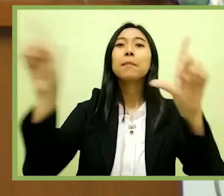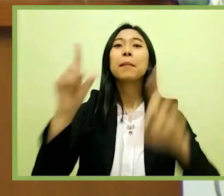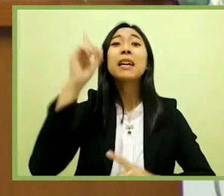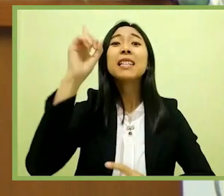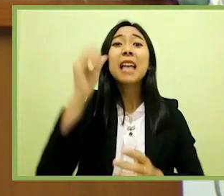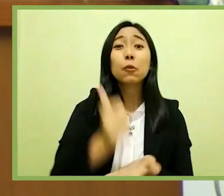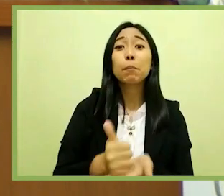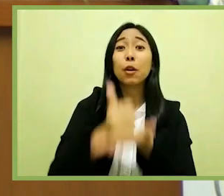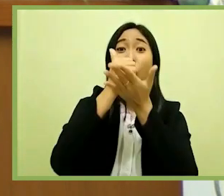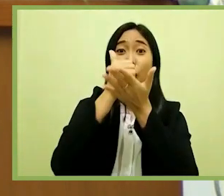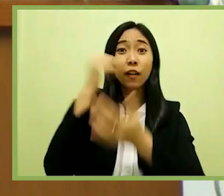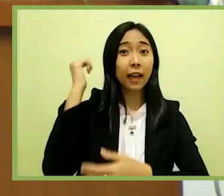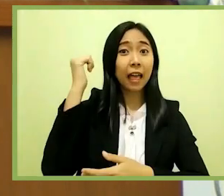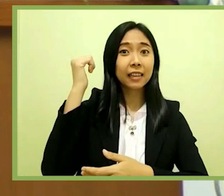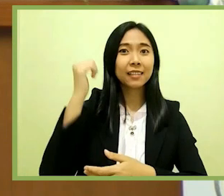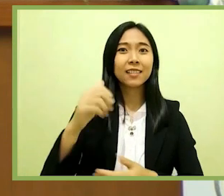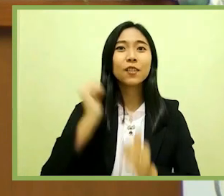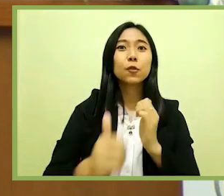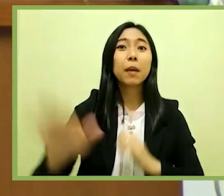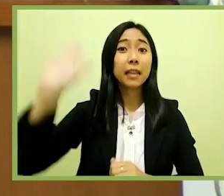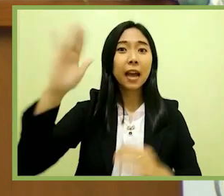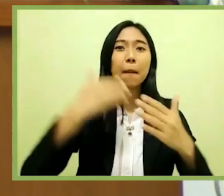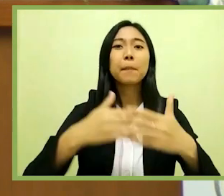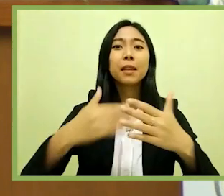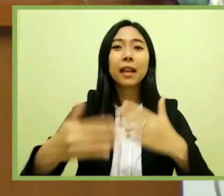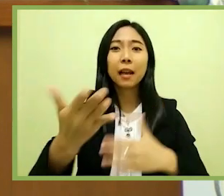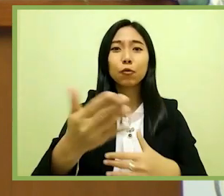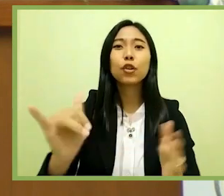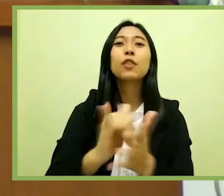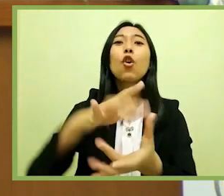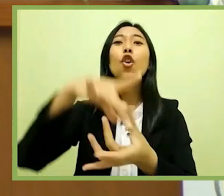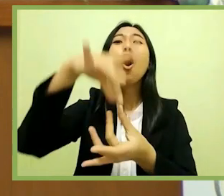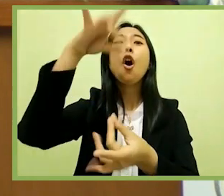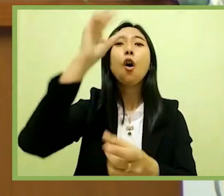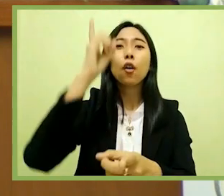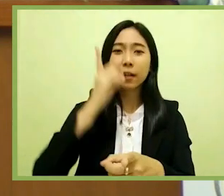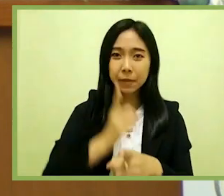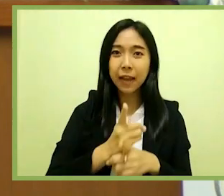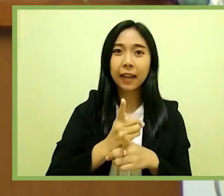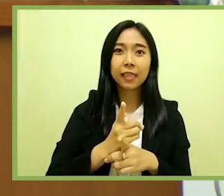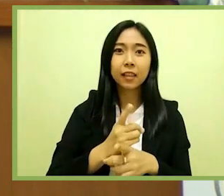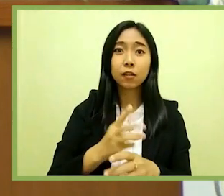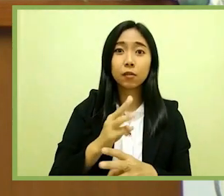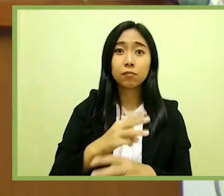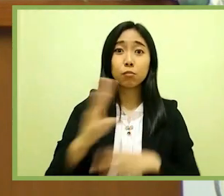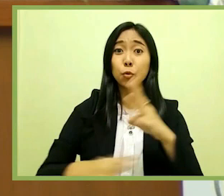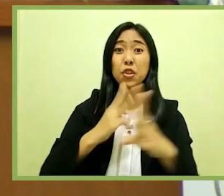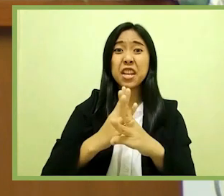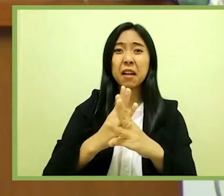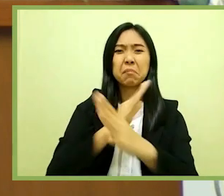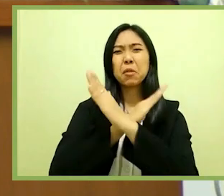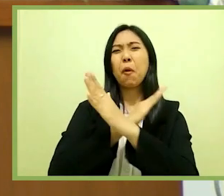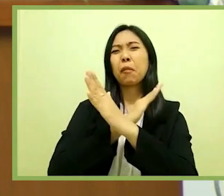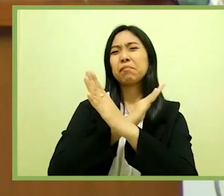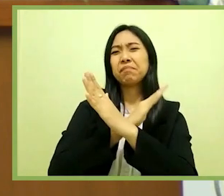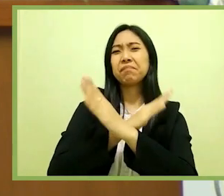lain, supaya ia menyertai kamu, yaitu Roh kebenaran. Dunia tidak dapat menerima dia, sebab